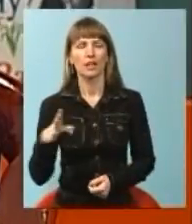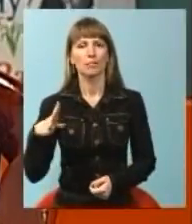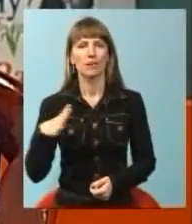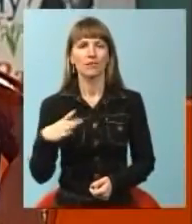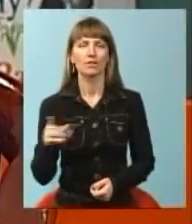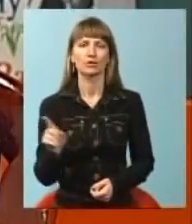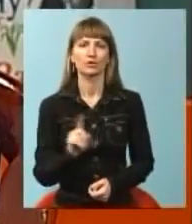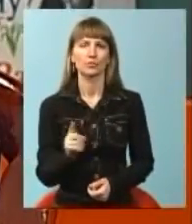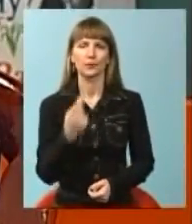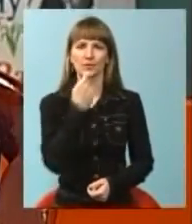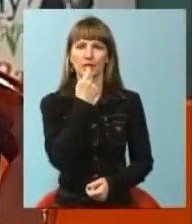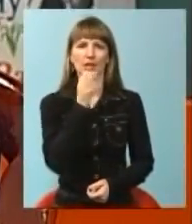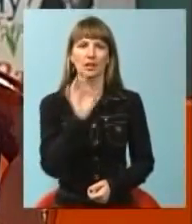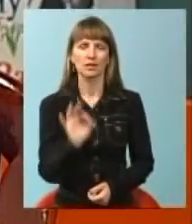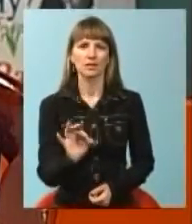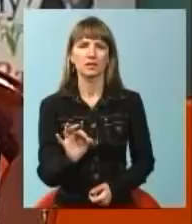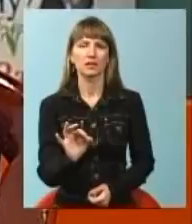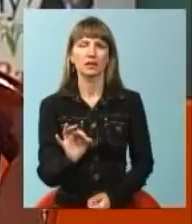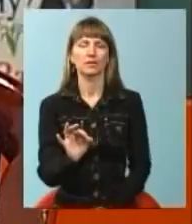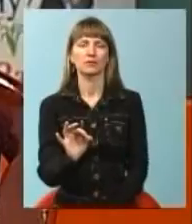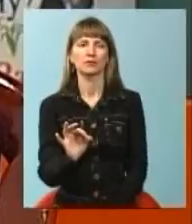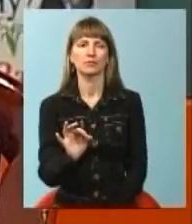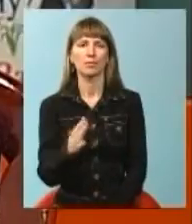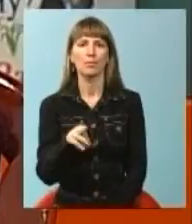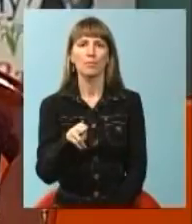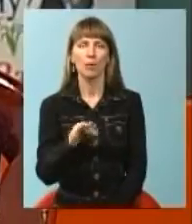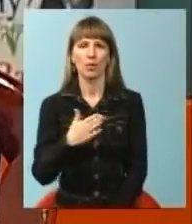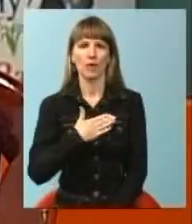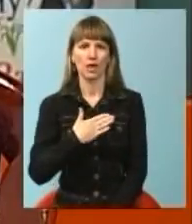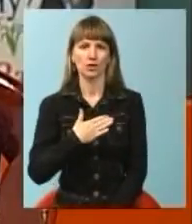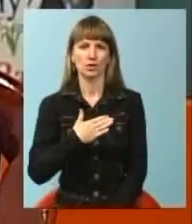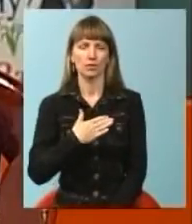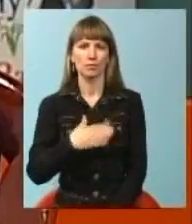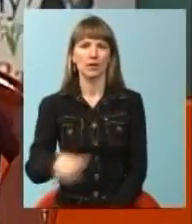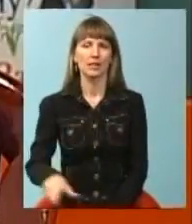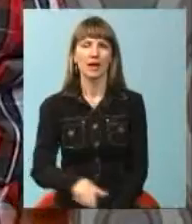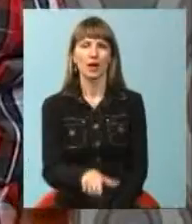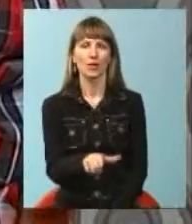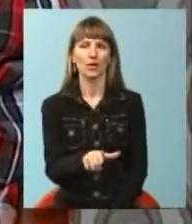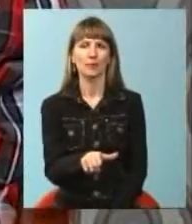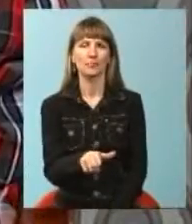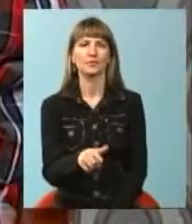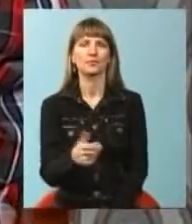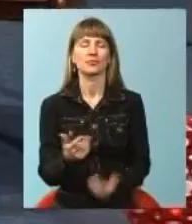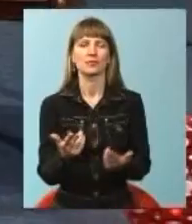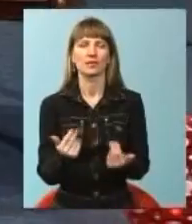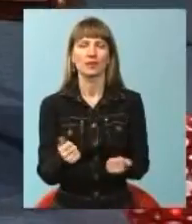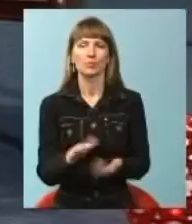що яйця по наших дорогах дуже псуються. Так.